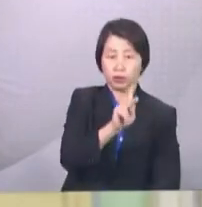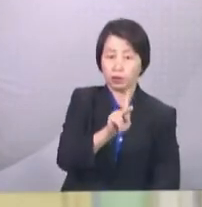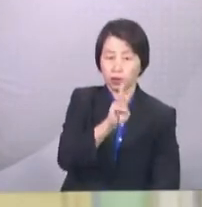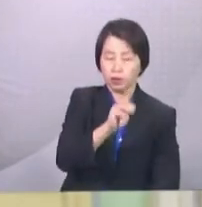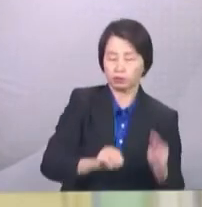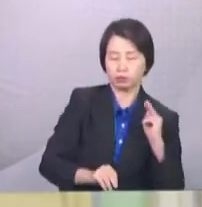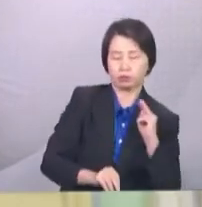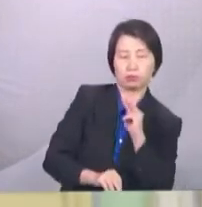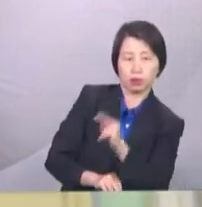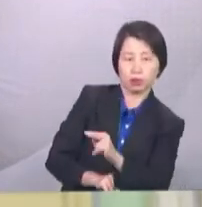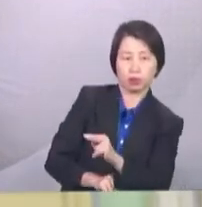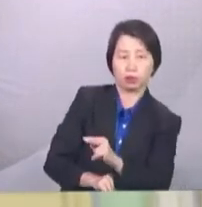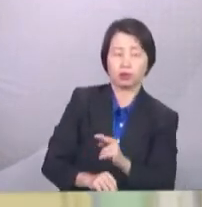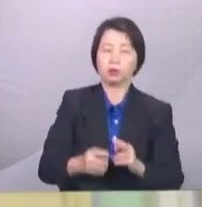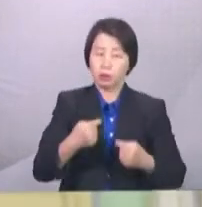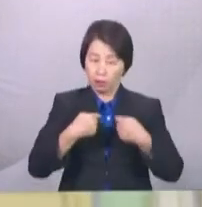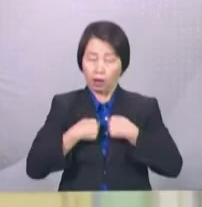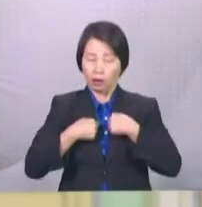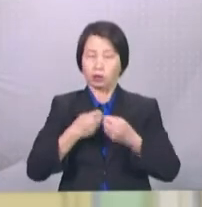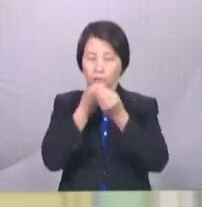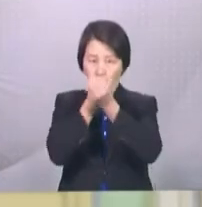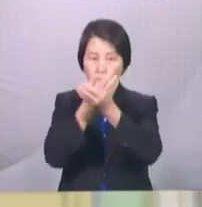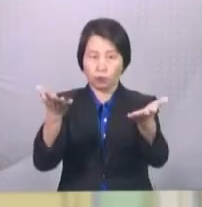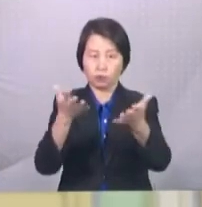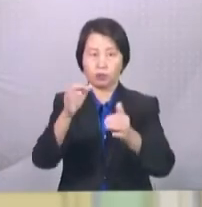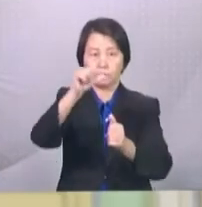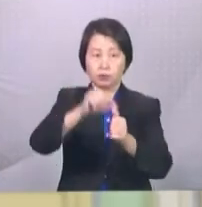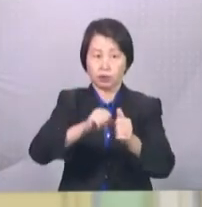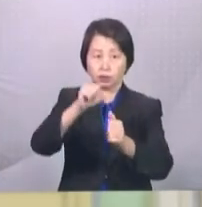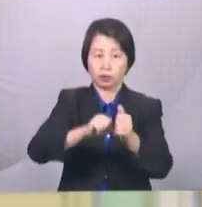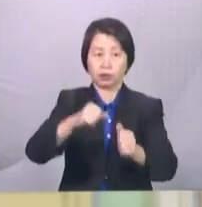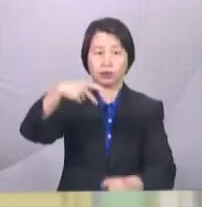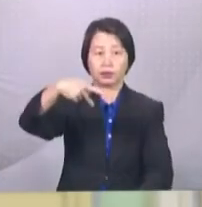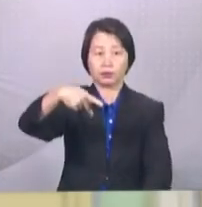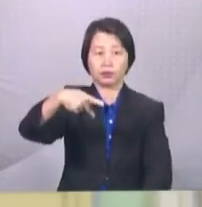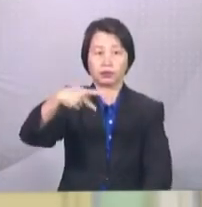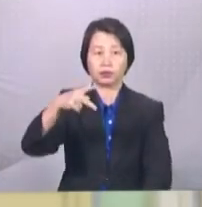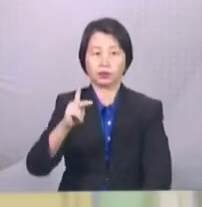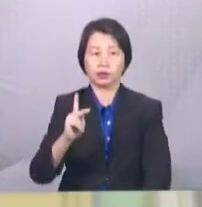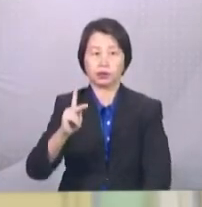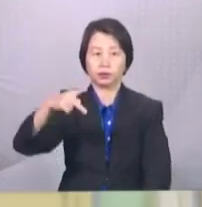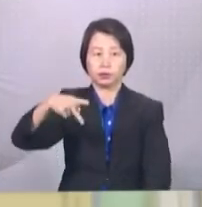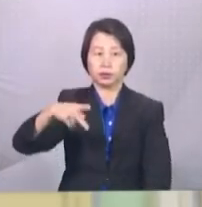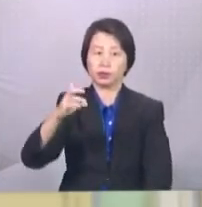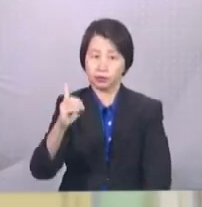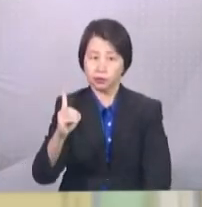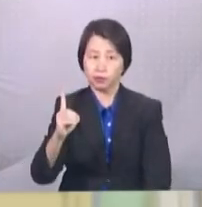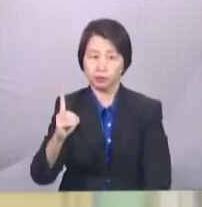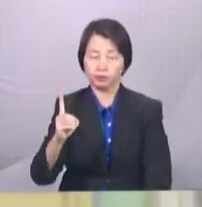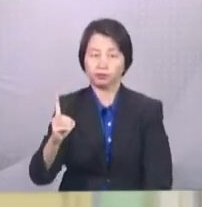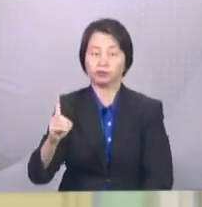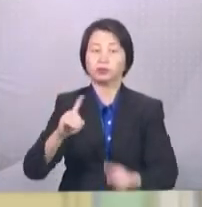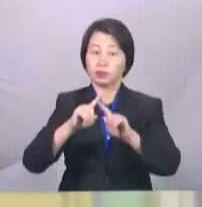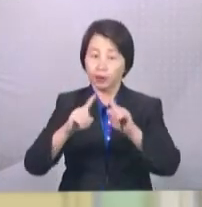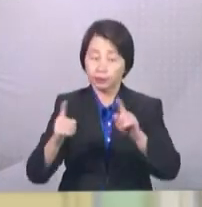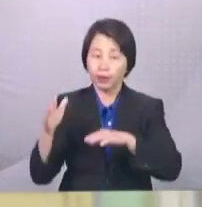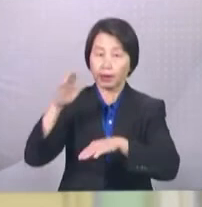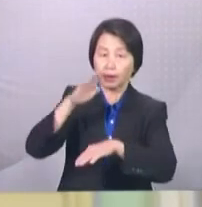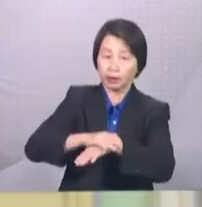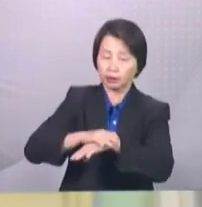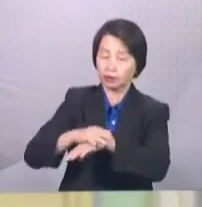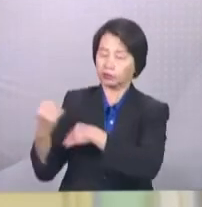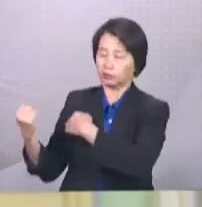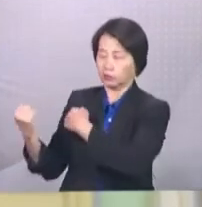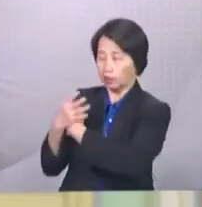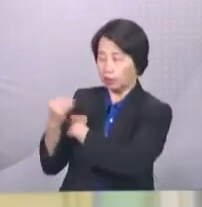walaupun saya yang umumkan setiap BJB di tetapi ianya adalah di atas nasehat dan keputusan